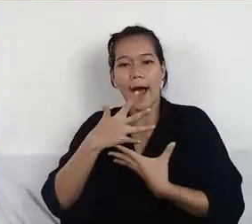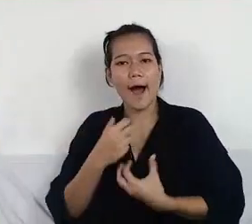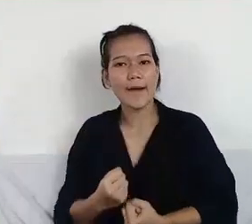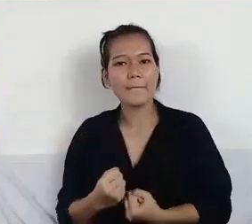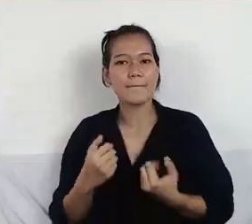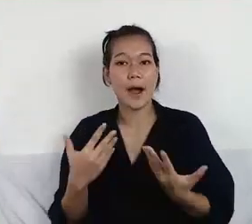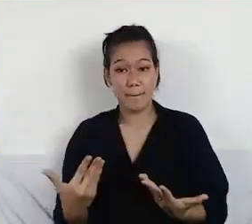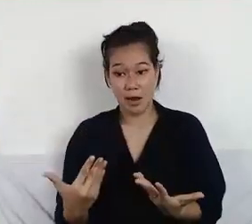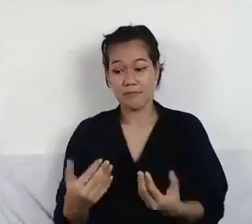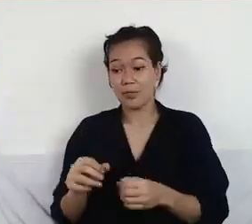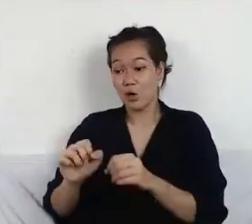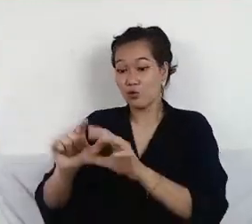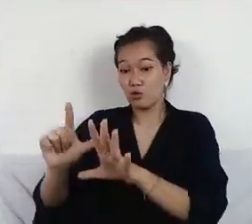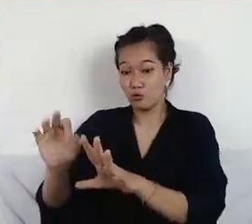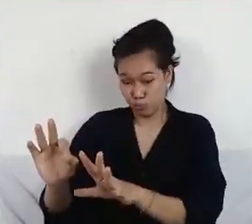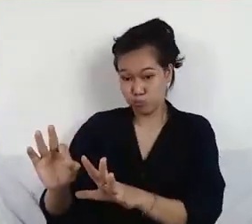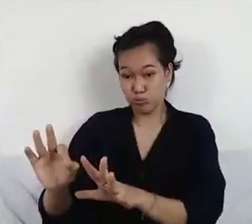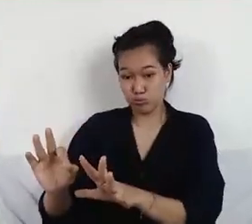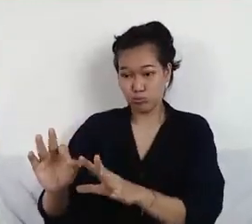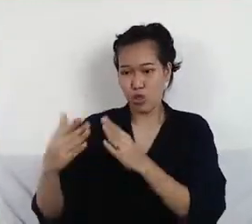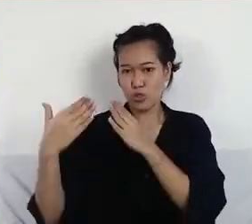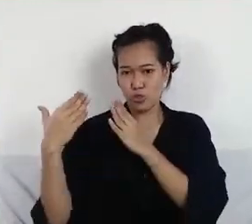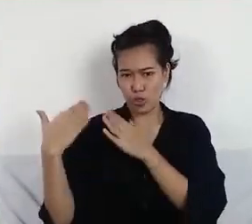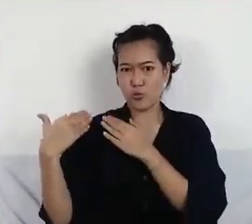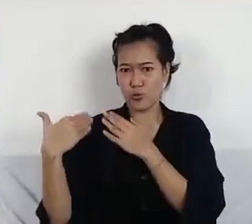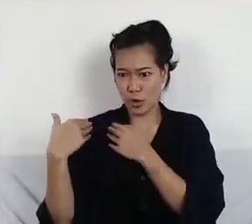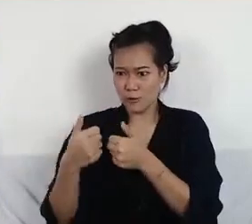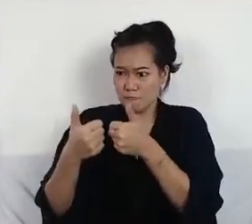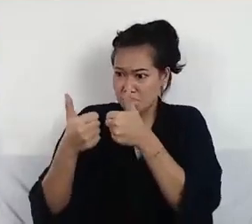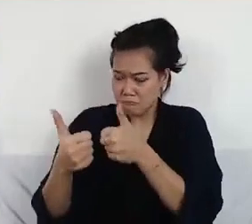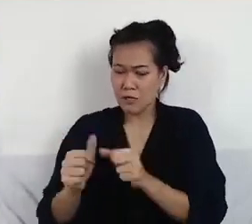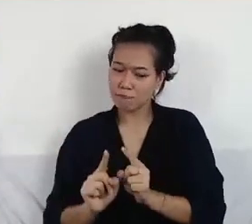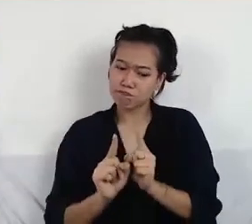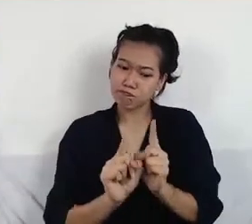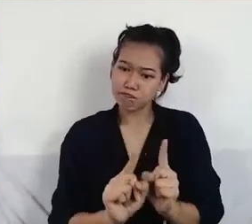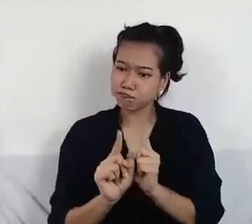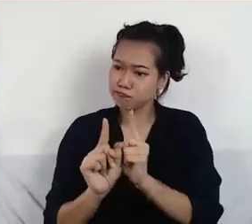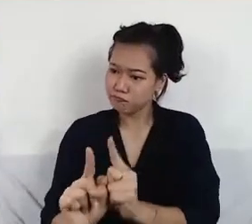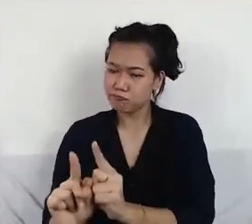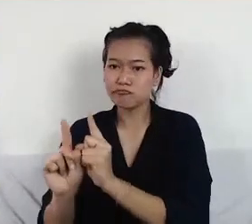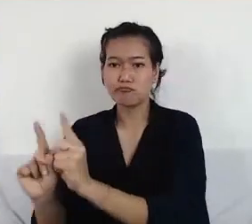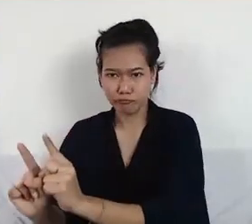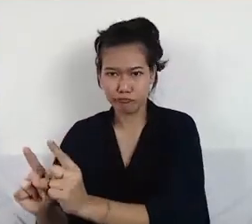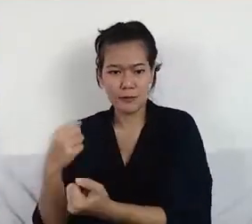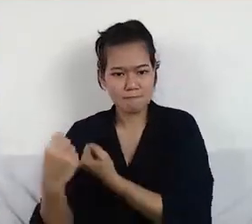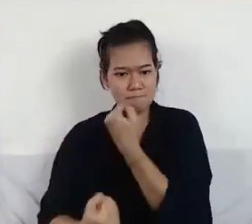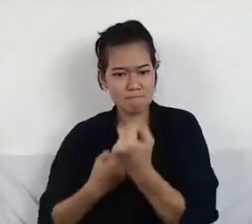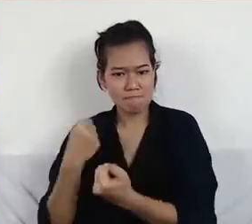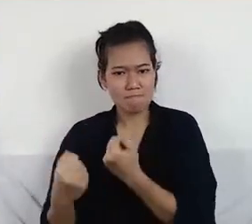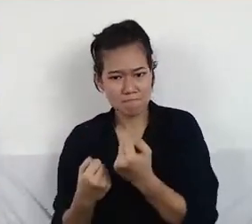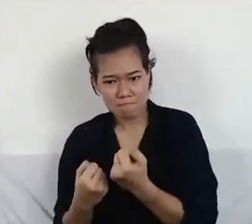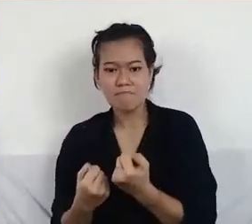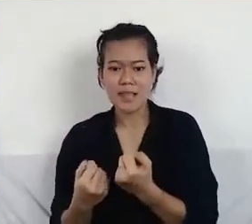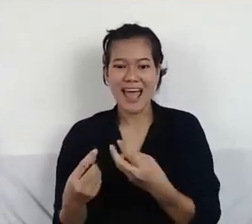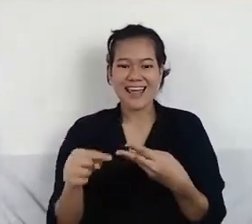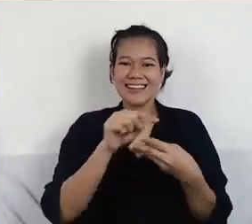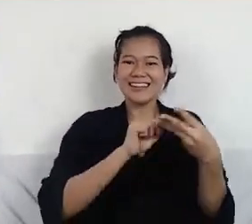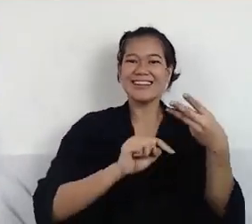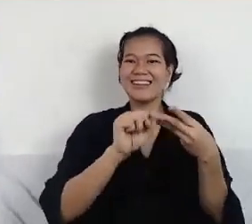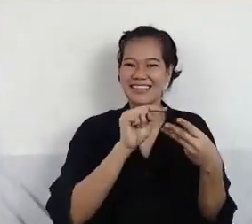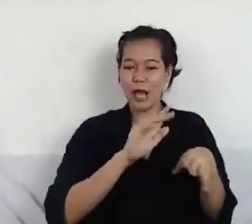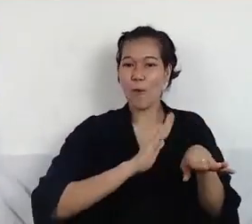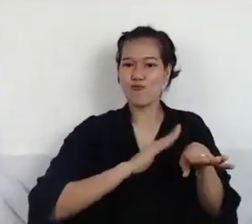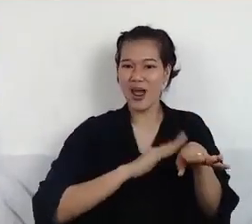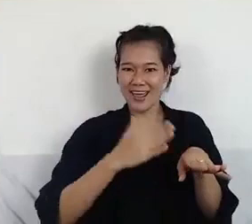harapannya ketika engkau melakukan itu dengan touching heart, dan kemudian kamu mengerjakannya sehingga teaching mind, maka